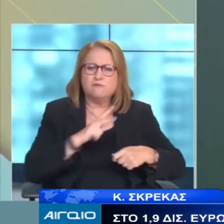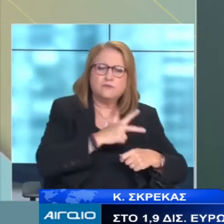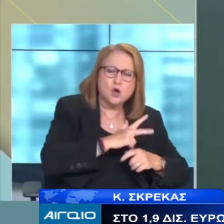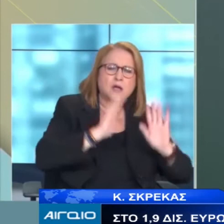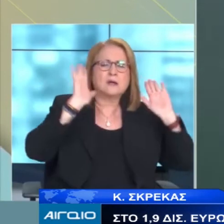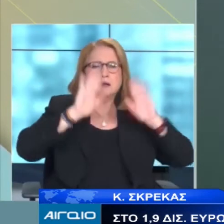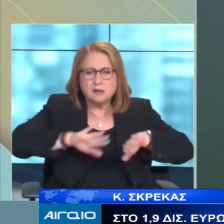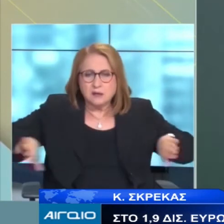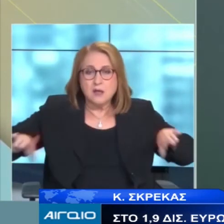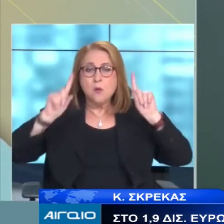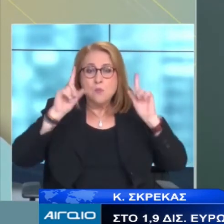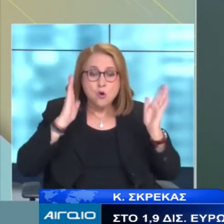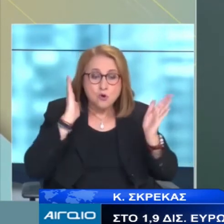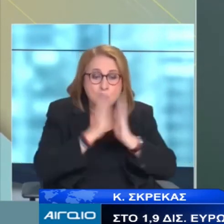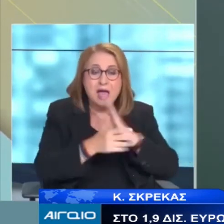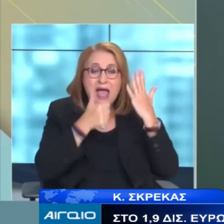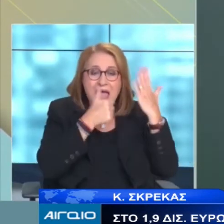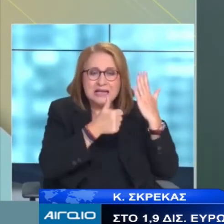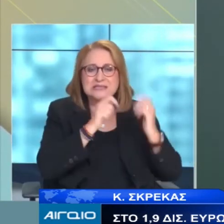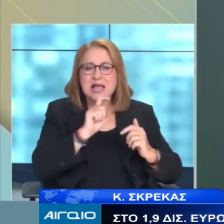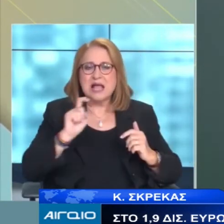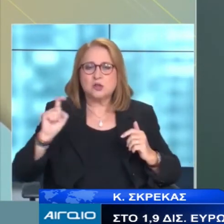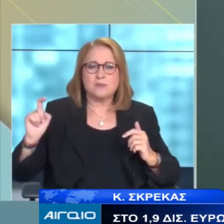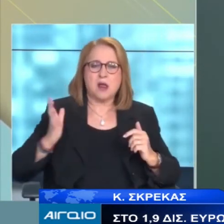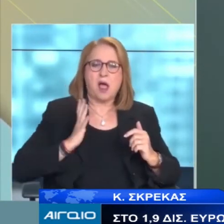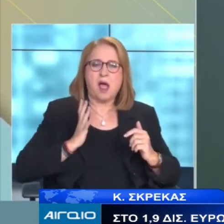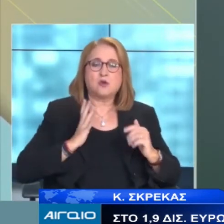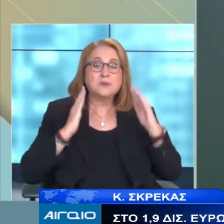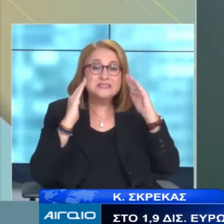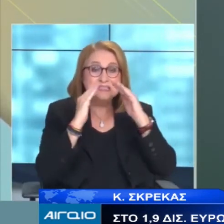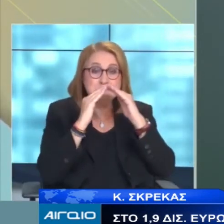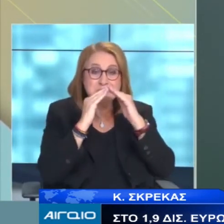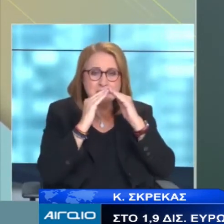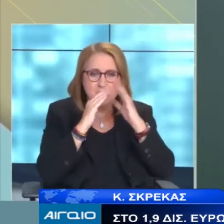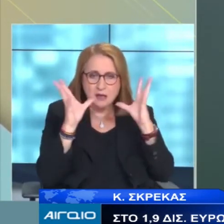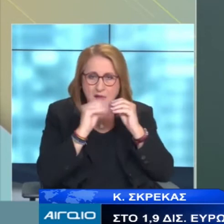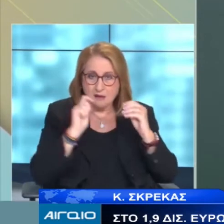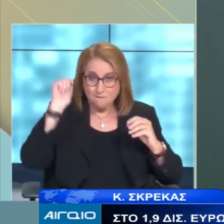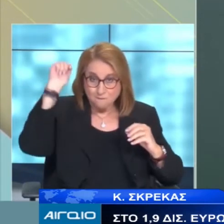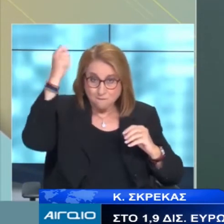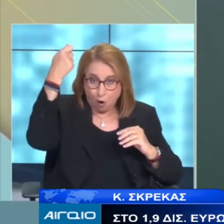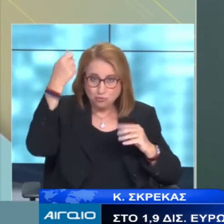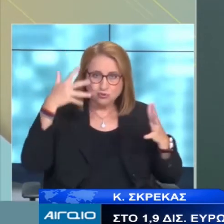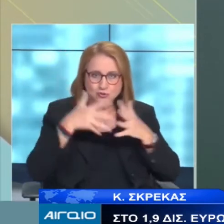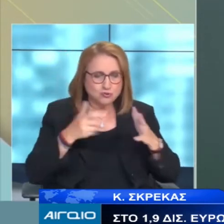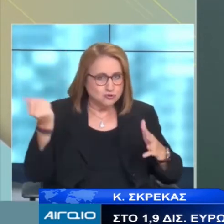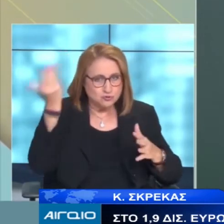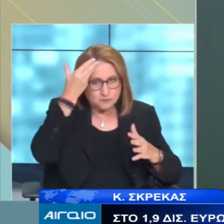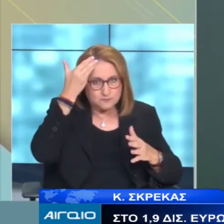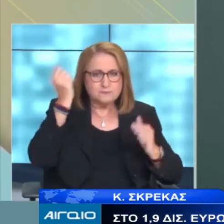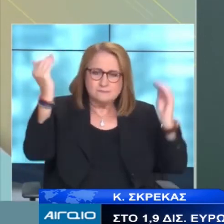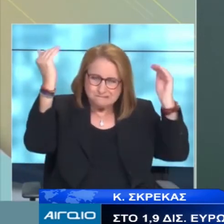σε περίπου 6 εκατομμύρια οικιακές παροχές. Συγκεκριμένα το Σεπτέμβριο απορροφούμε το 94%